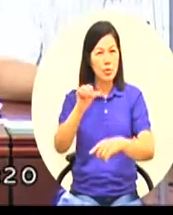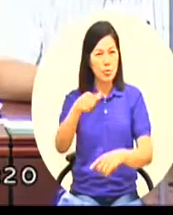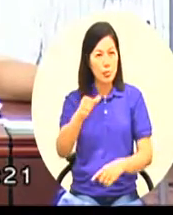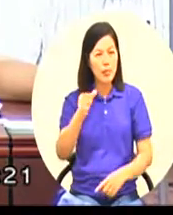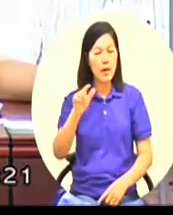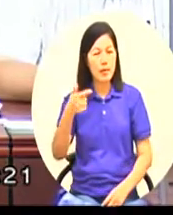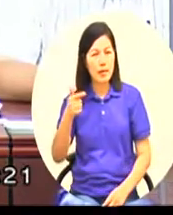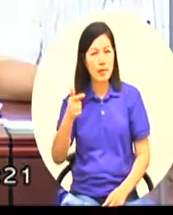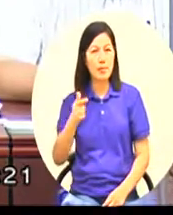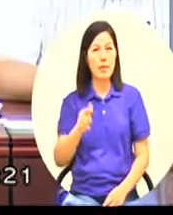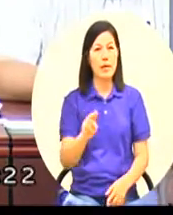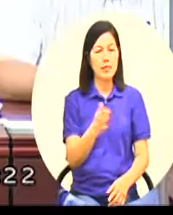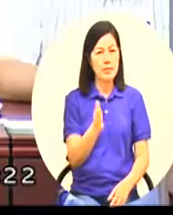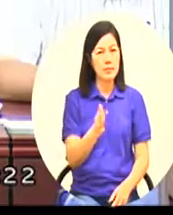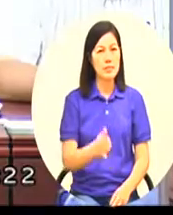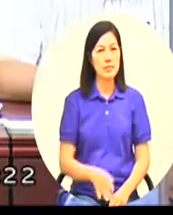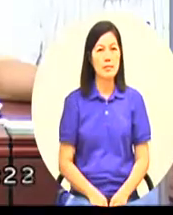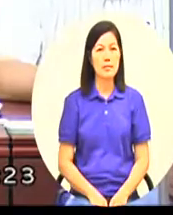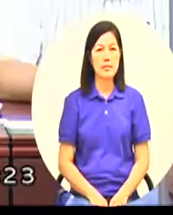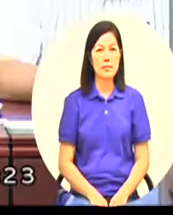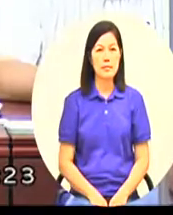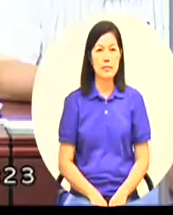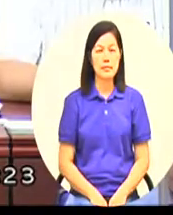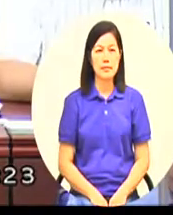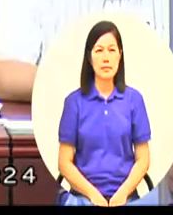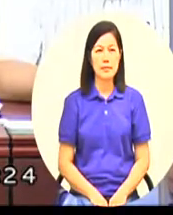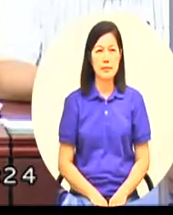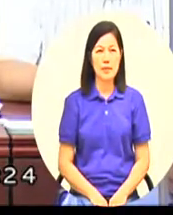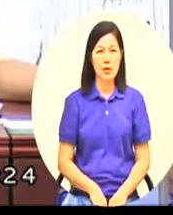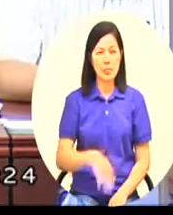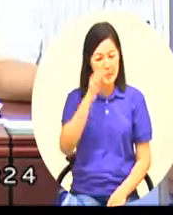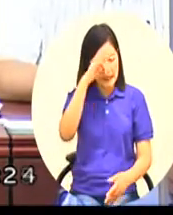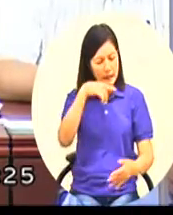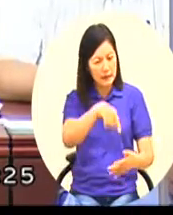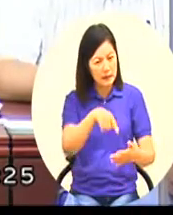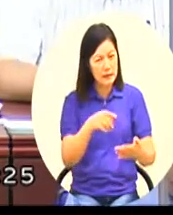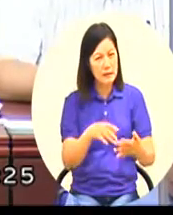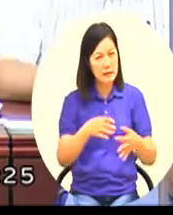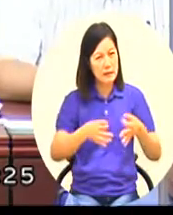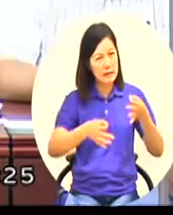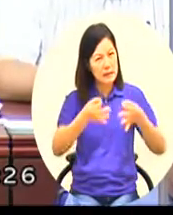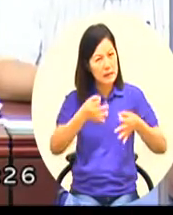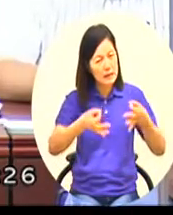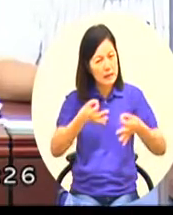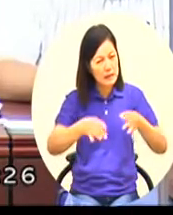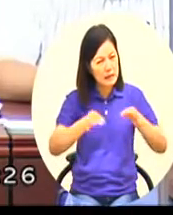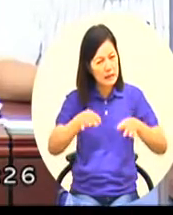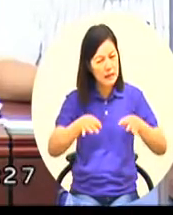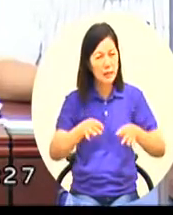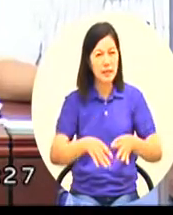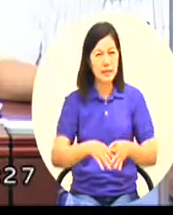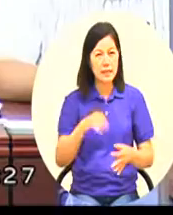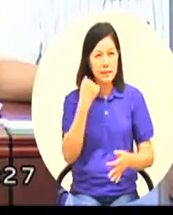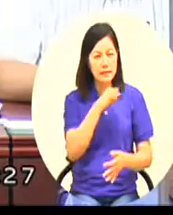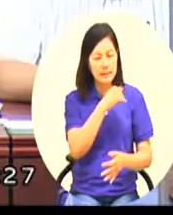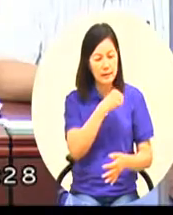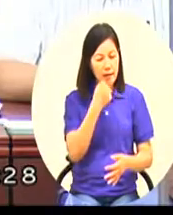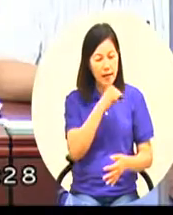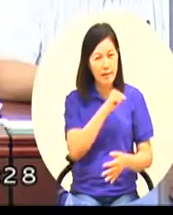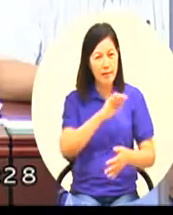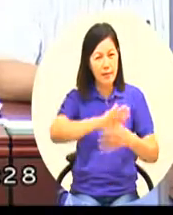右，好，500到600左右。那我们看到这个价格，我们看到这个价格，其实在跟台湾其他